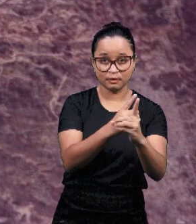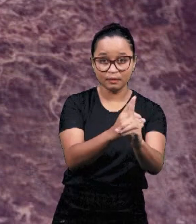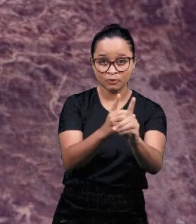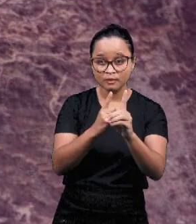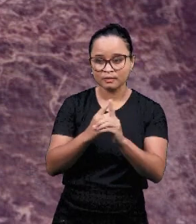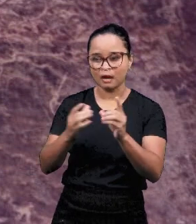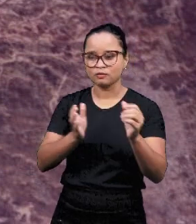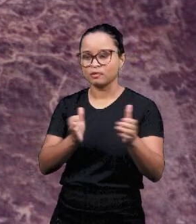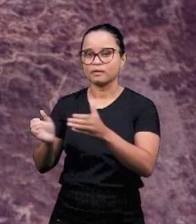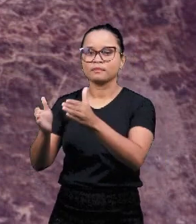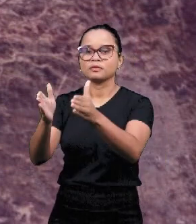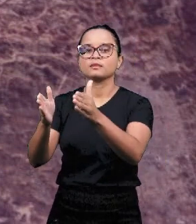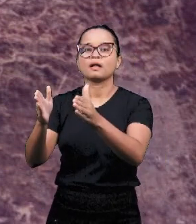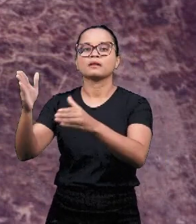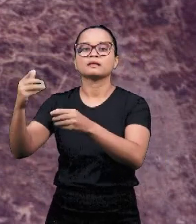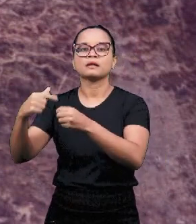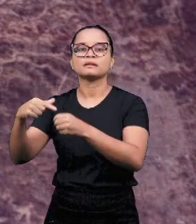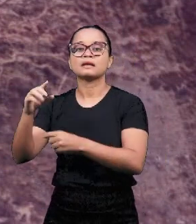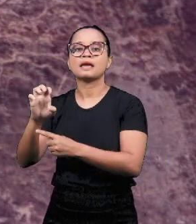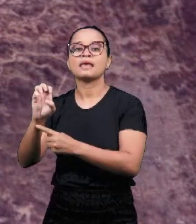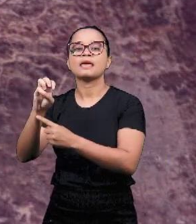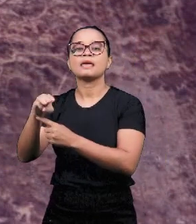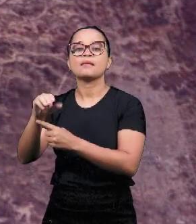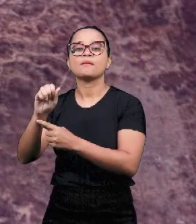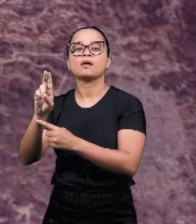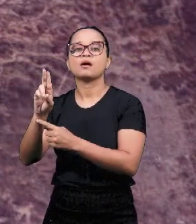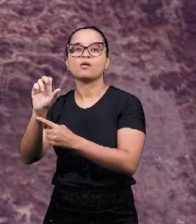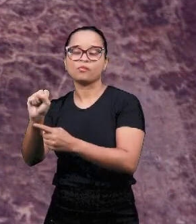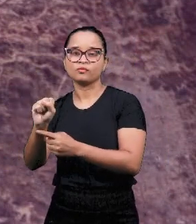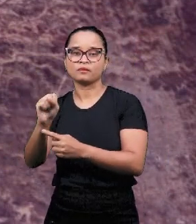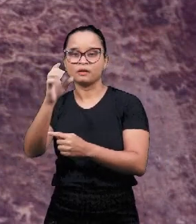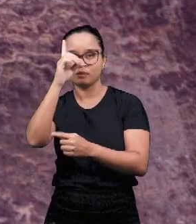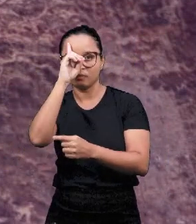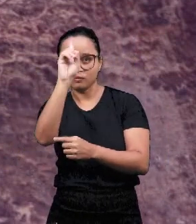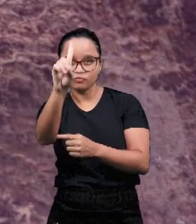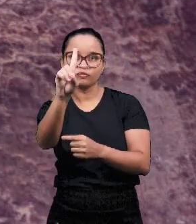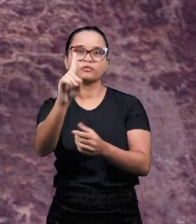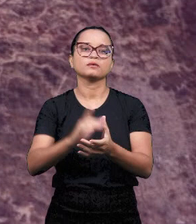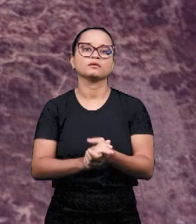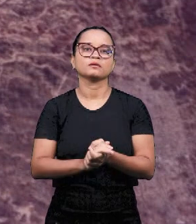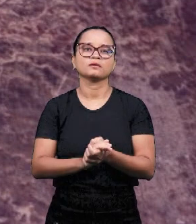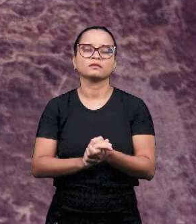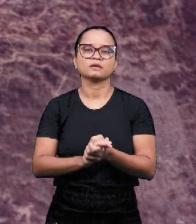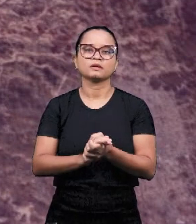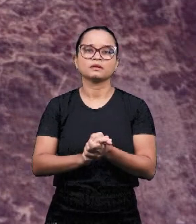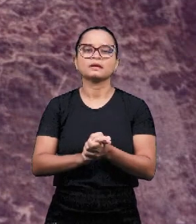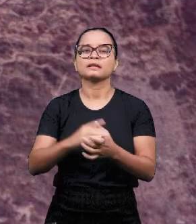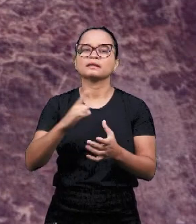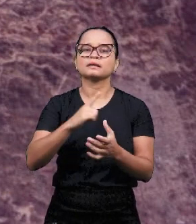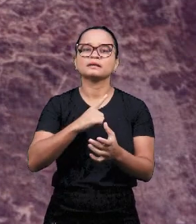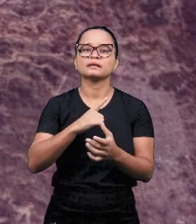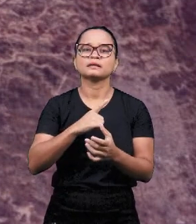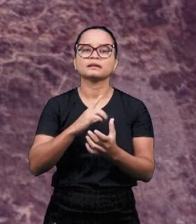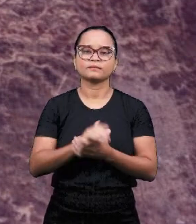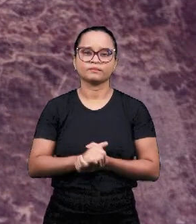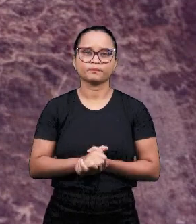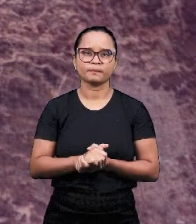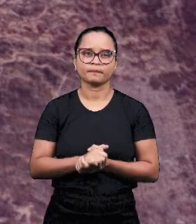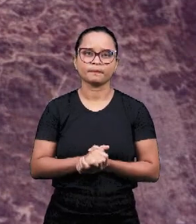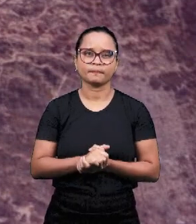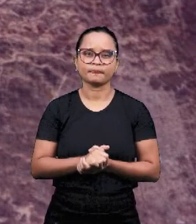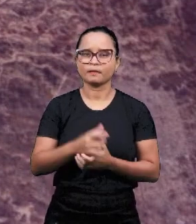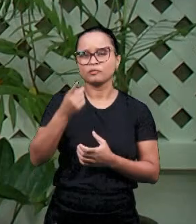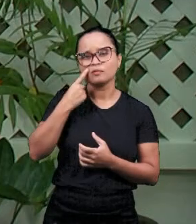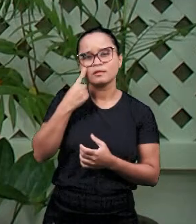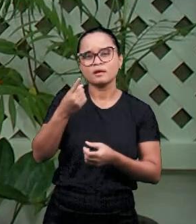à Emmaüs, c'était le chemin d'un jour. 60 stades. Un stade, c'est 165